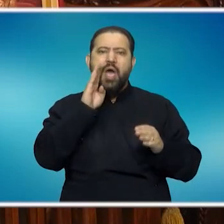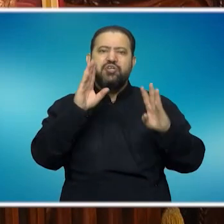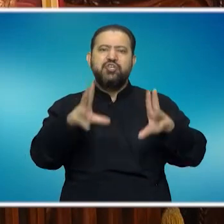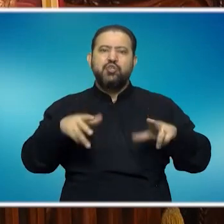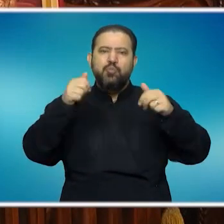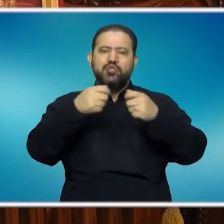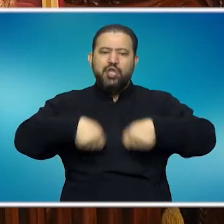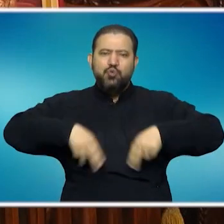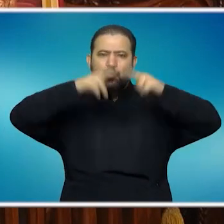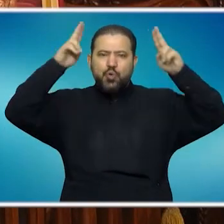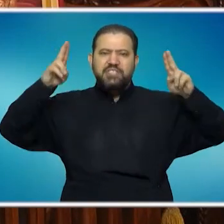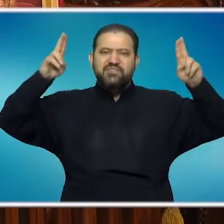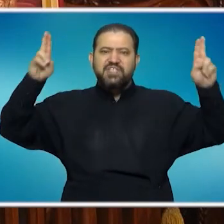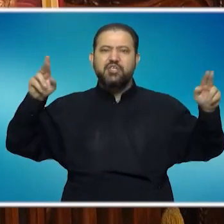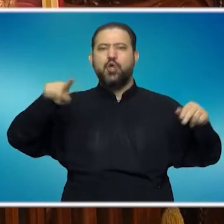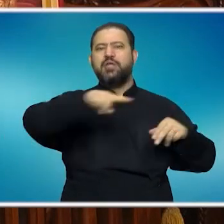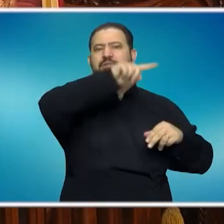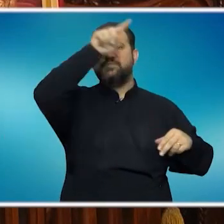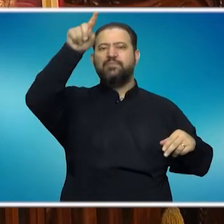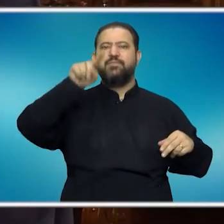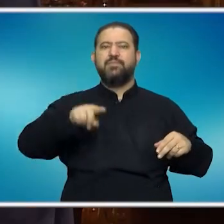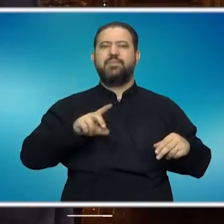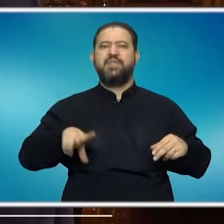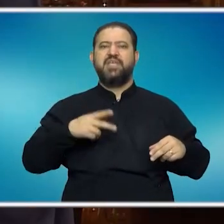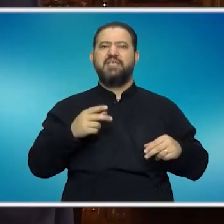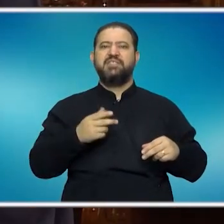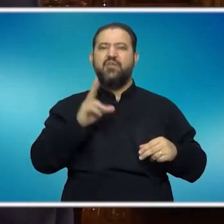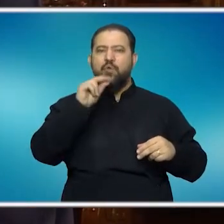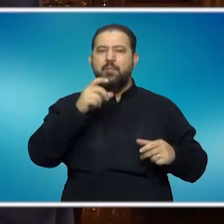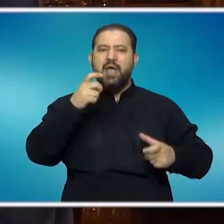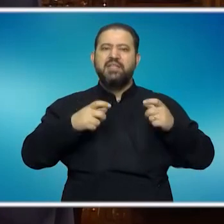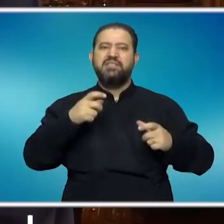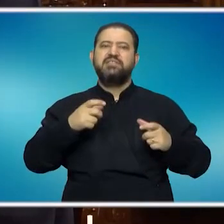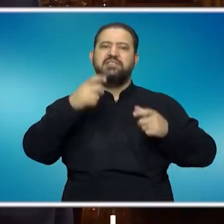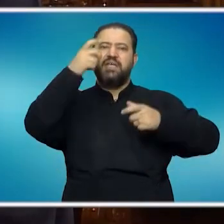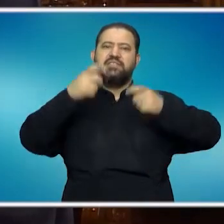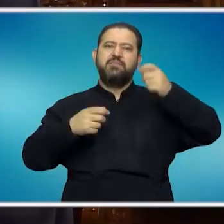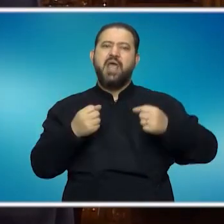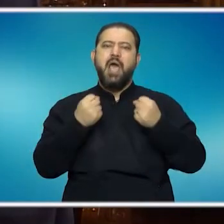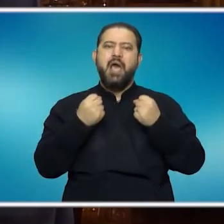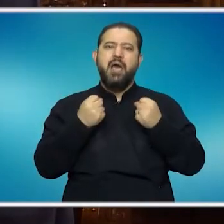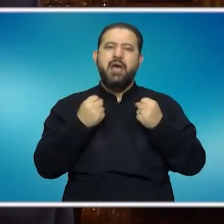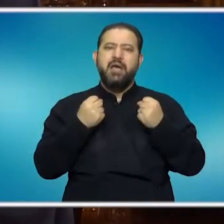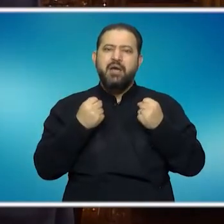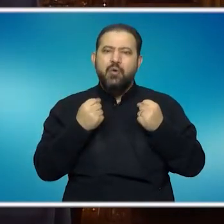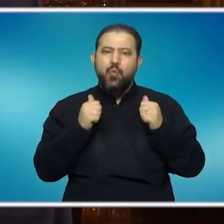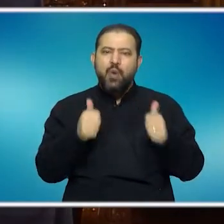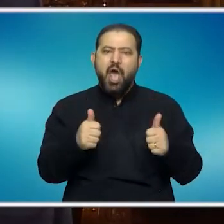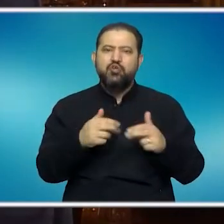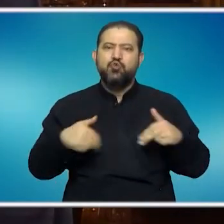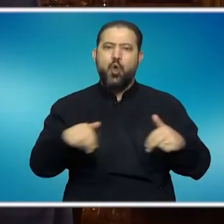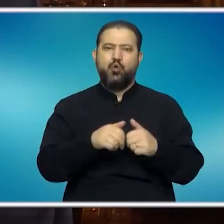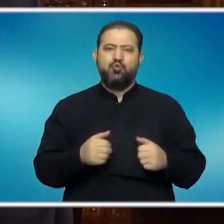ajutorul Maicii Domnului și de al tuturor sfinților până la urmă. E vorba de nădejdea noastră. Ne punem nădejdea în